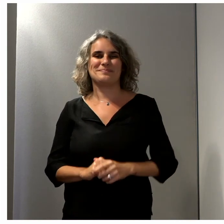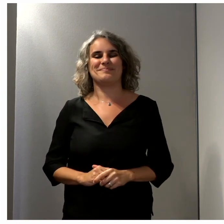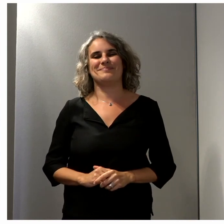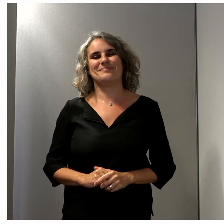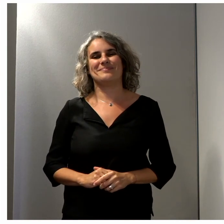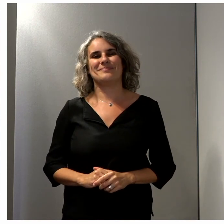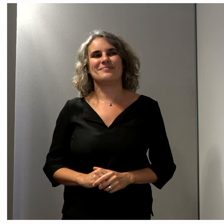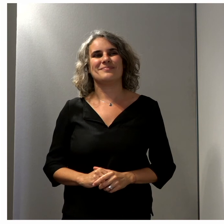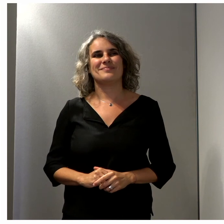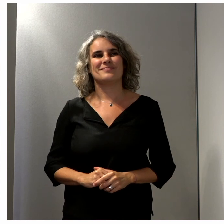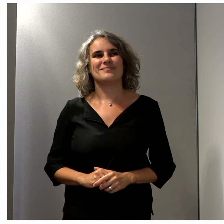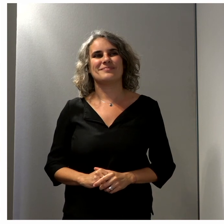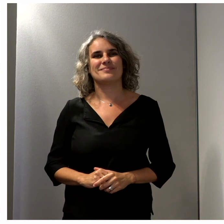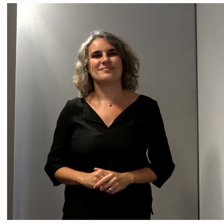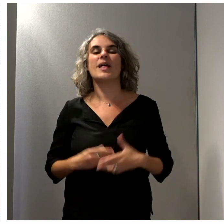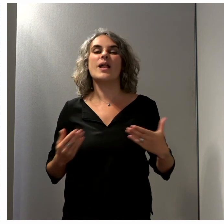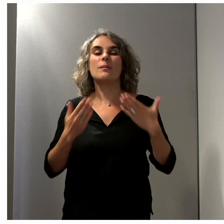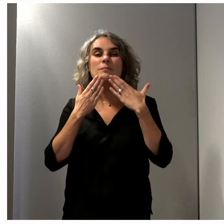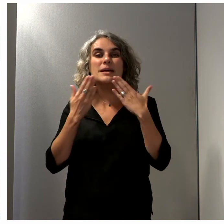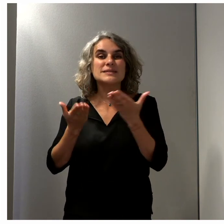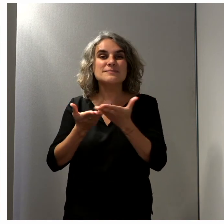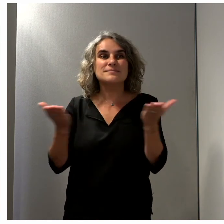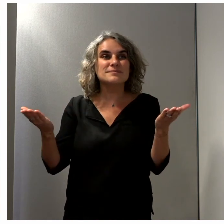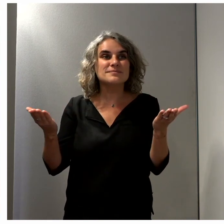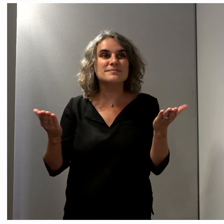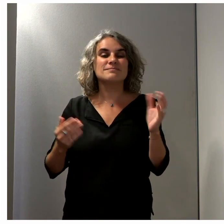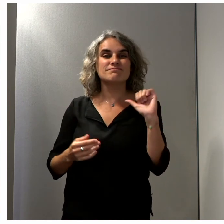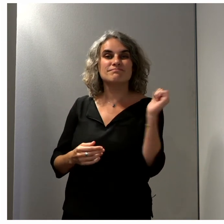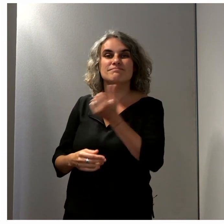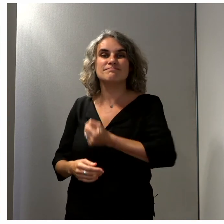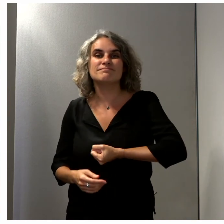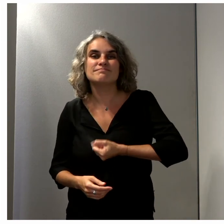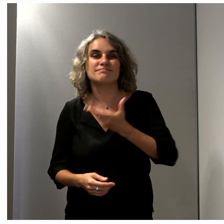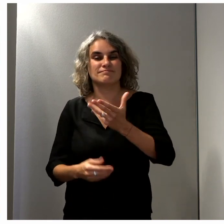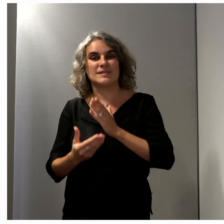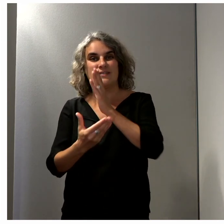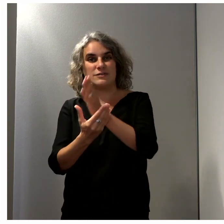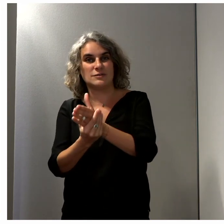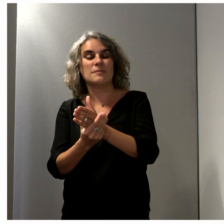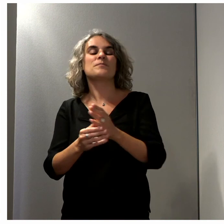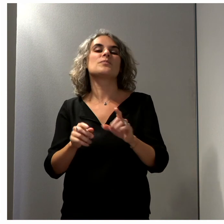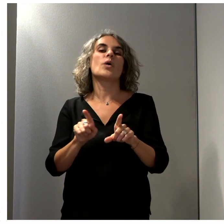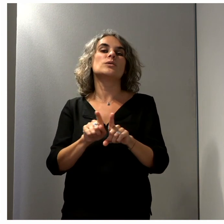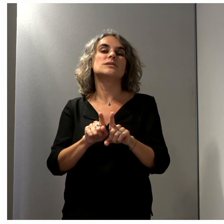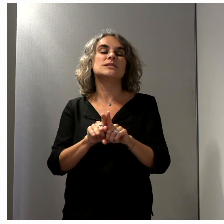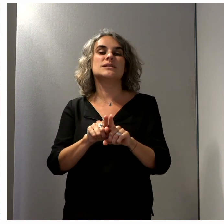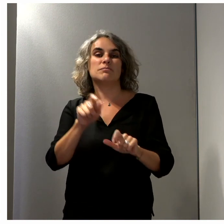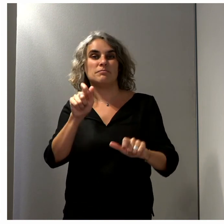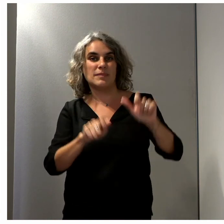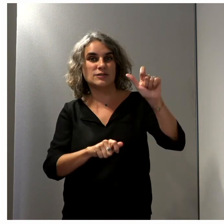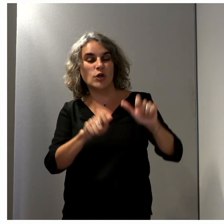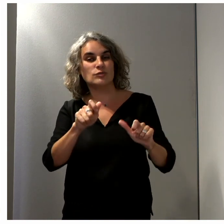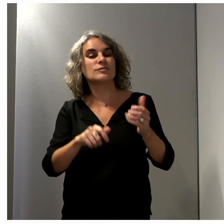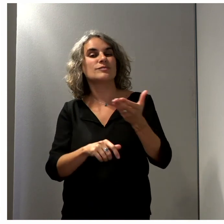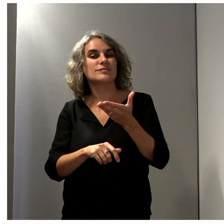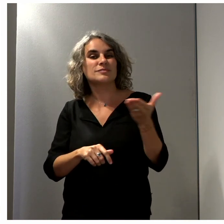Alors, juste vous remercier toutes et tous pour vos interventions, y compris ceux qui nous ont accompagnés